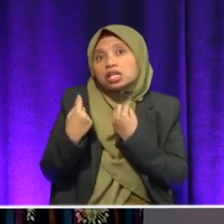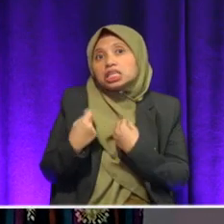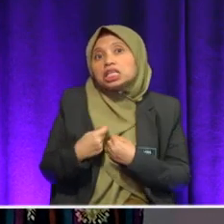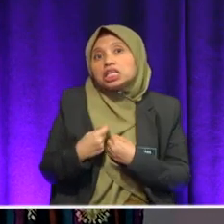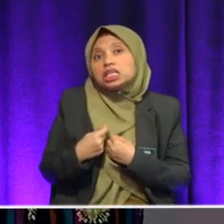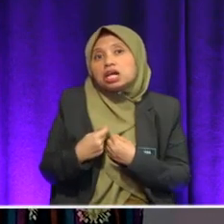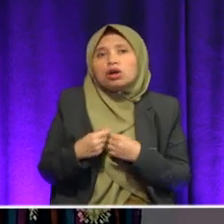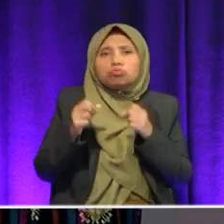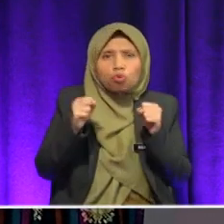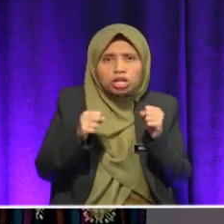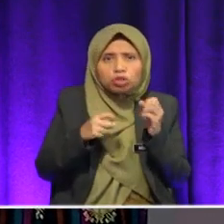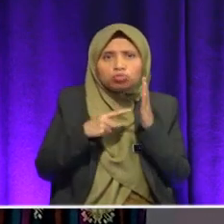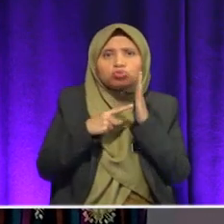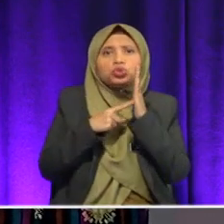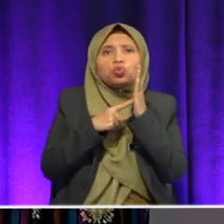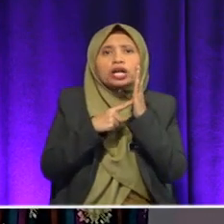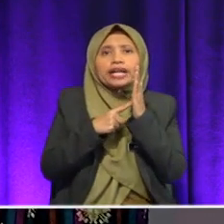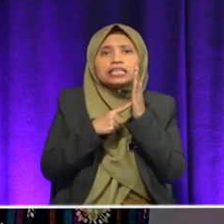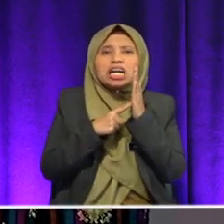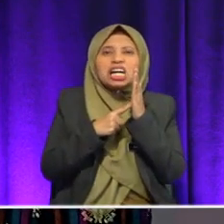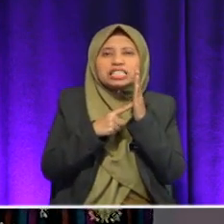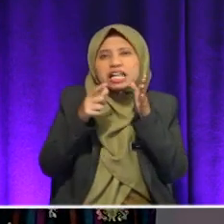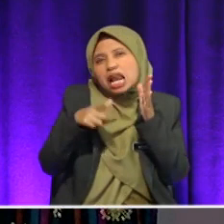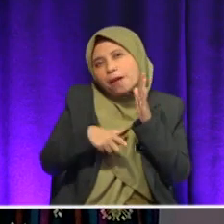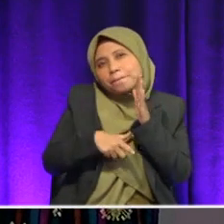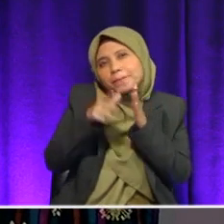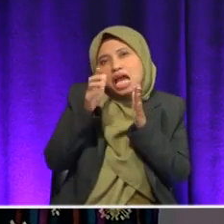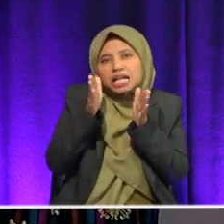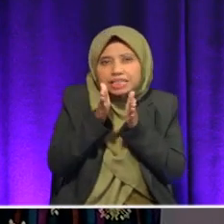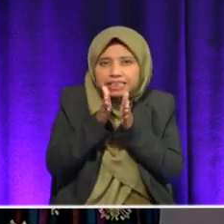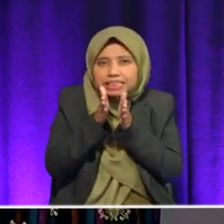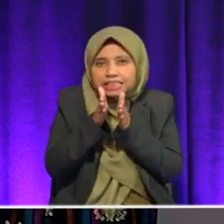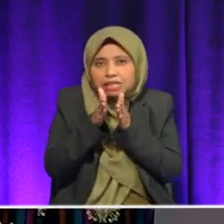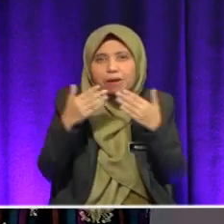menunjukkan ciri-ciri yang lebih kecil kalau wanita